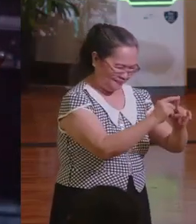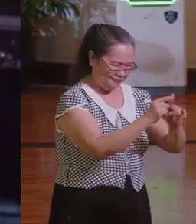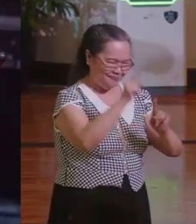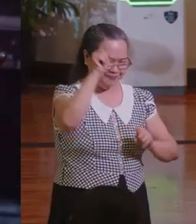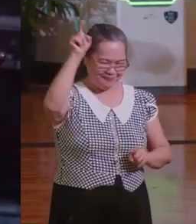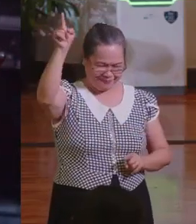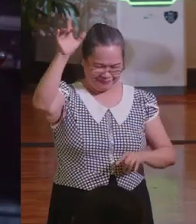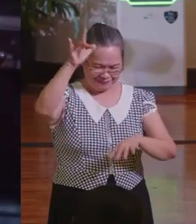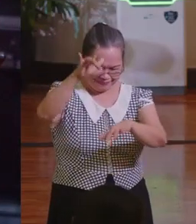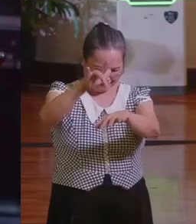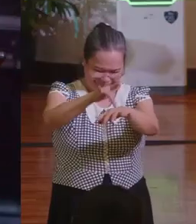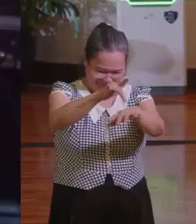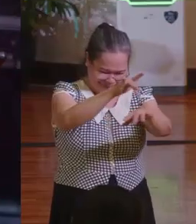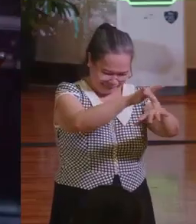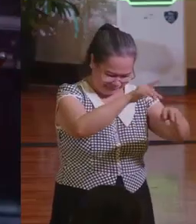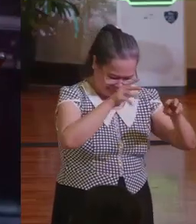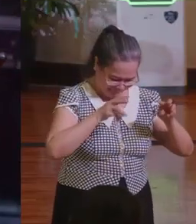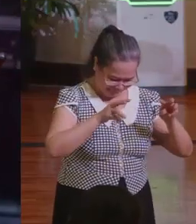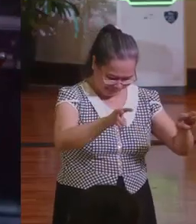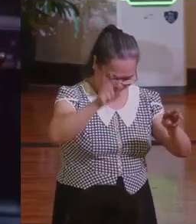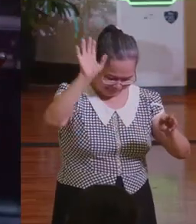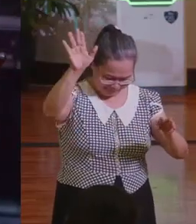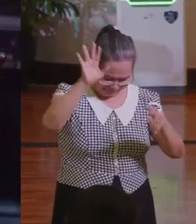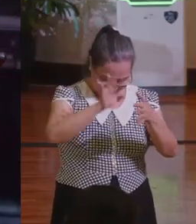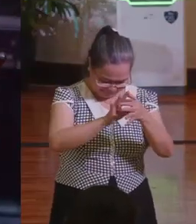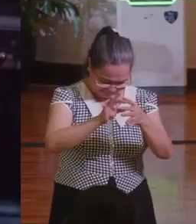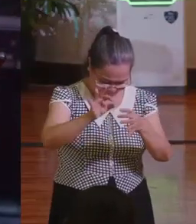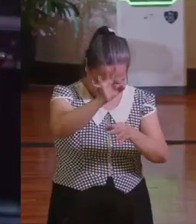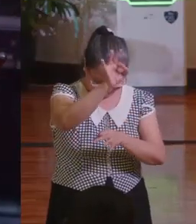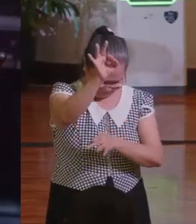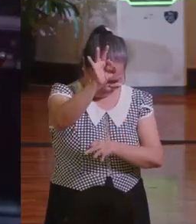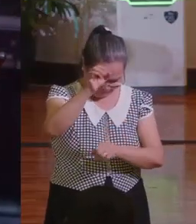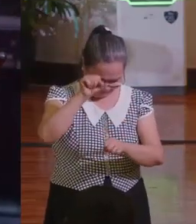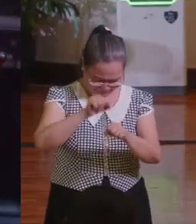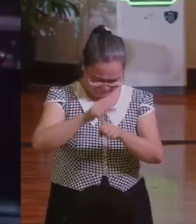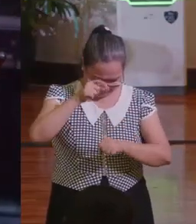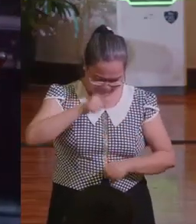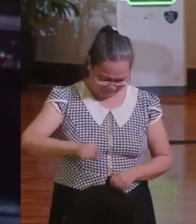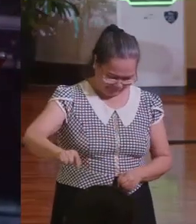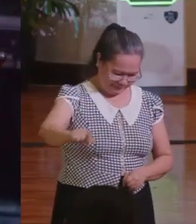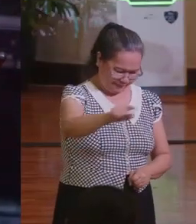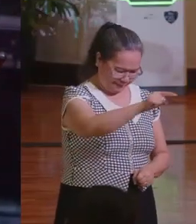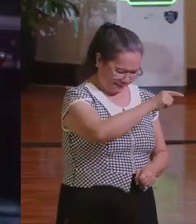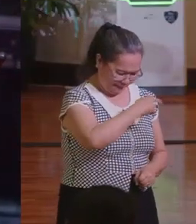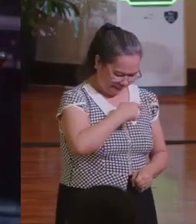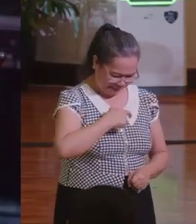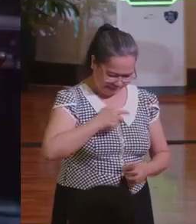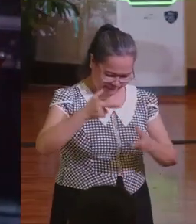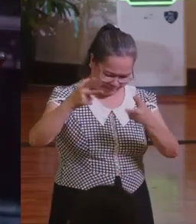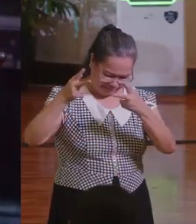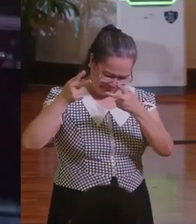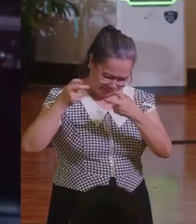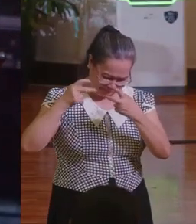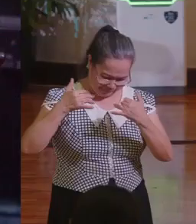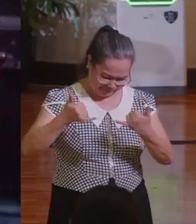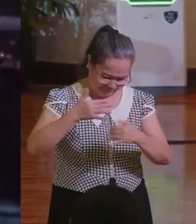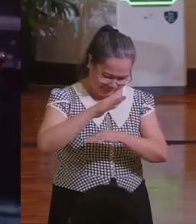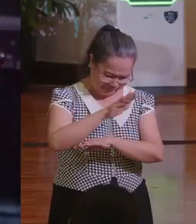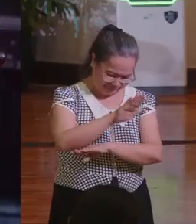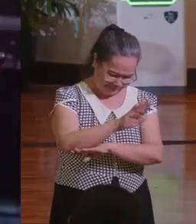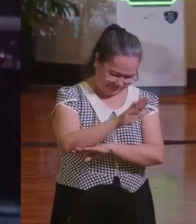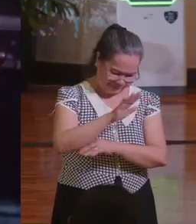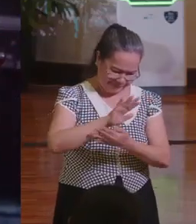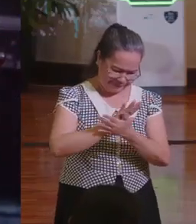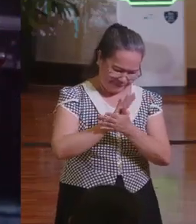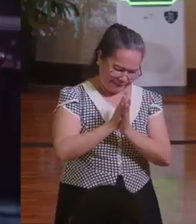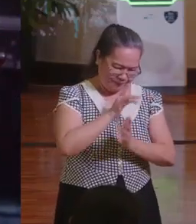ang gagawa ng paraan sa pamamagitan ng inyong Espiritu upang ang aming napakinggan ngayong hapong ito ay